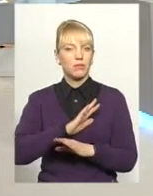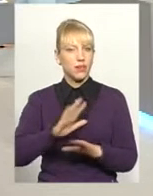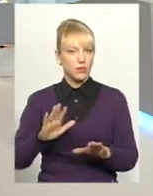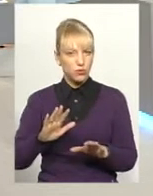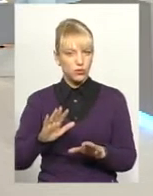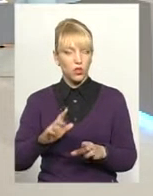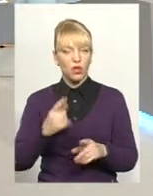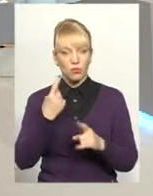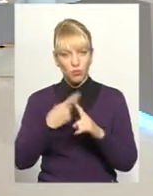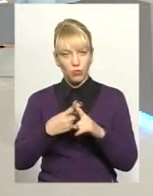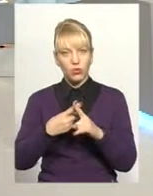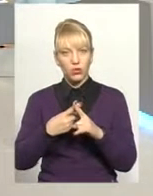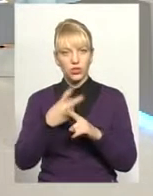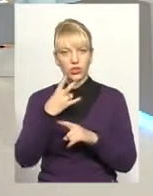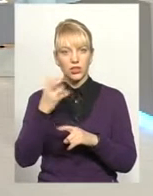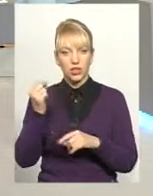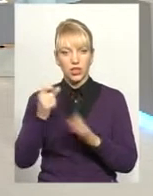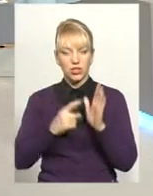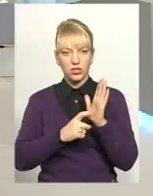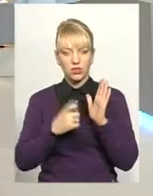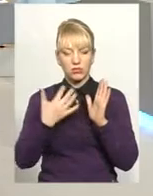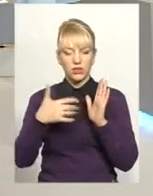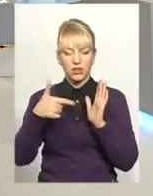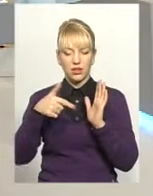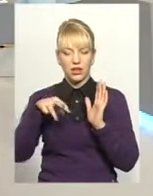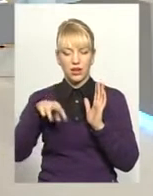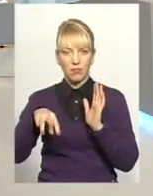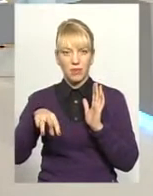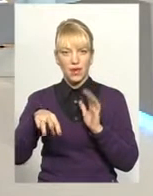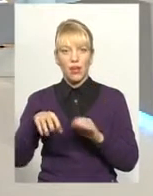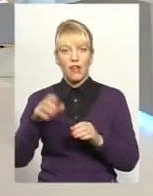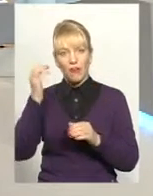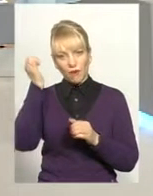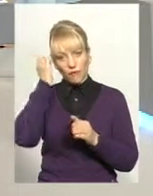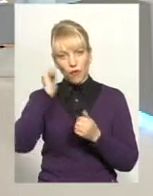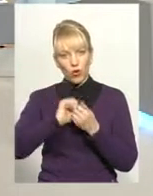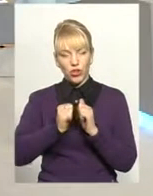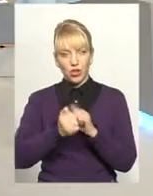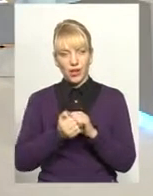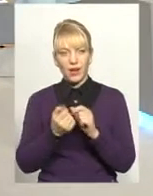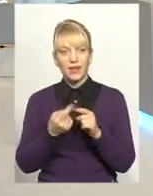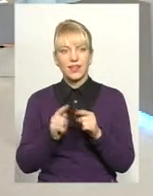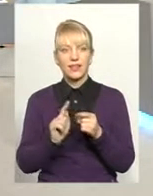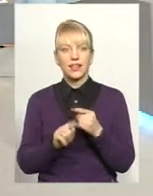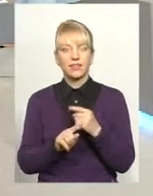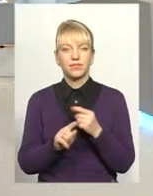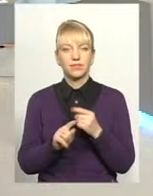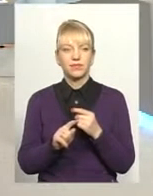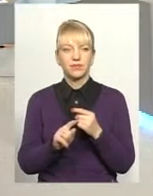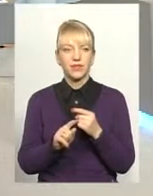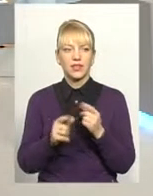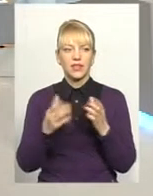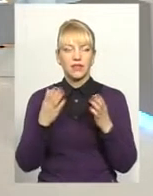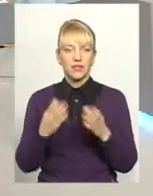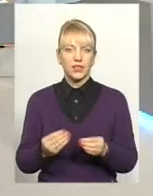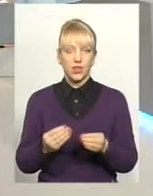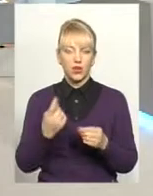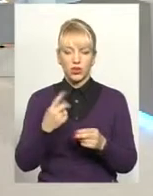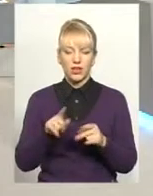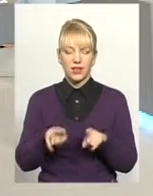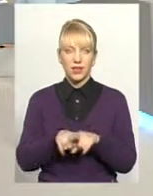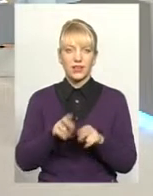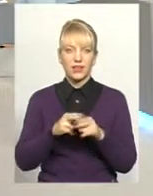значить, помножте на 650 грам вугілля на кожну кіловат. Це в день одна така